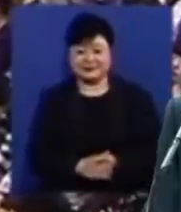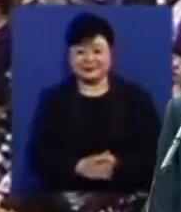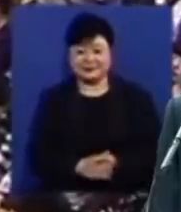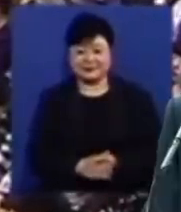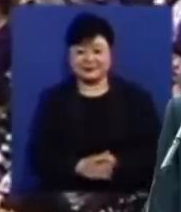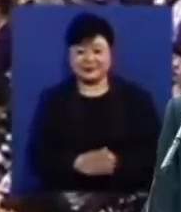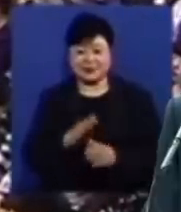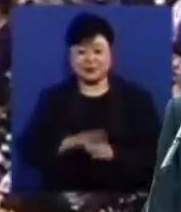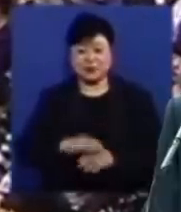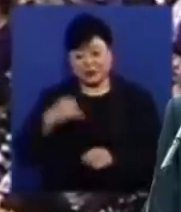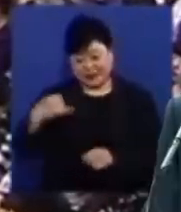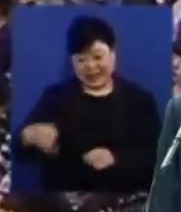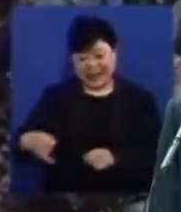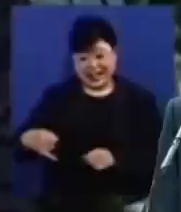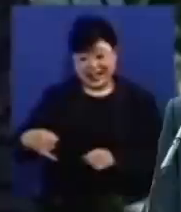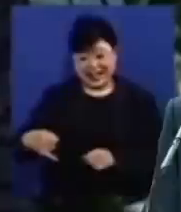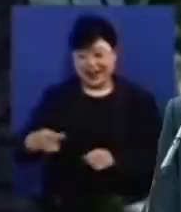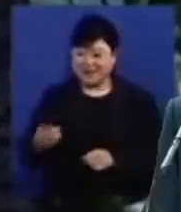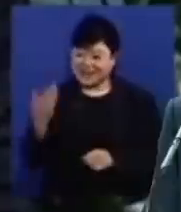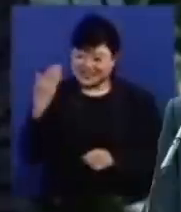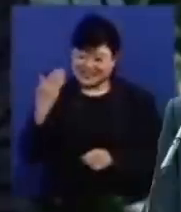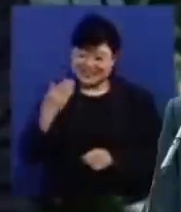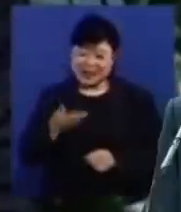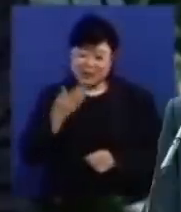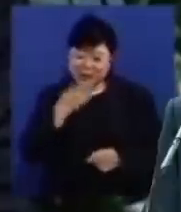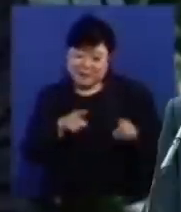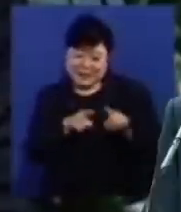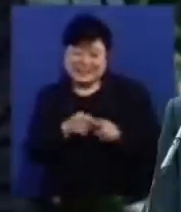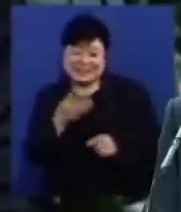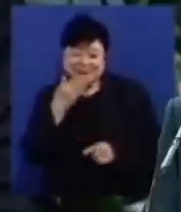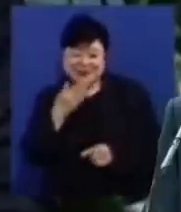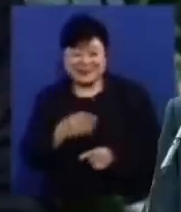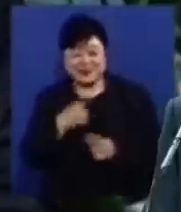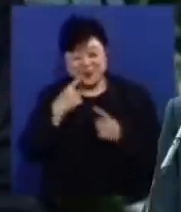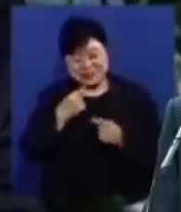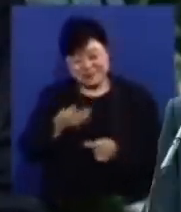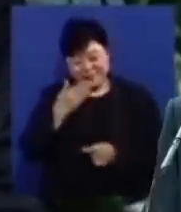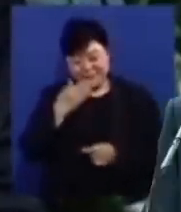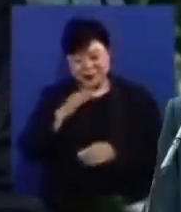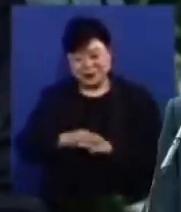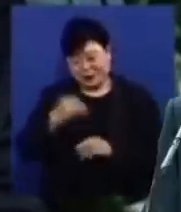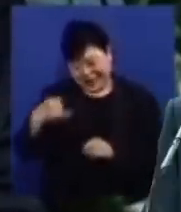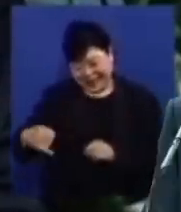우리 손녀딸이 얼마 전에 저하고 식사를 하면서